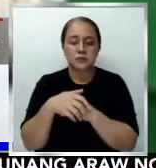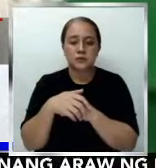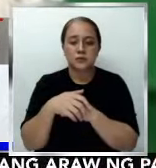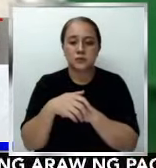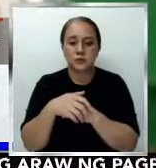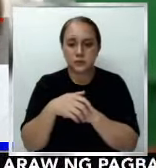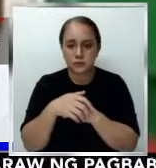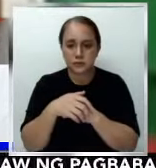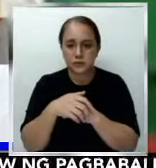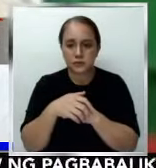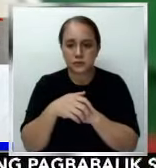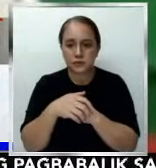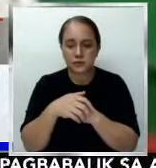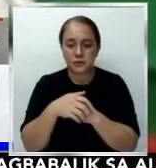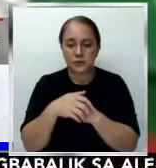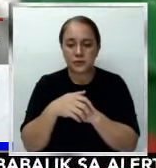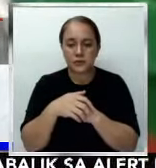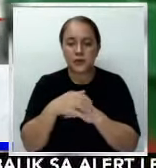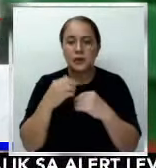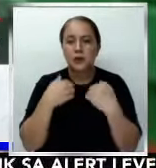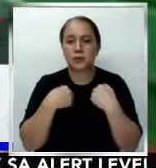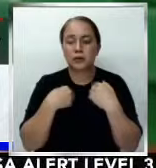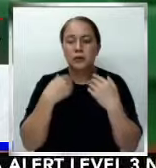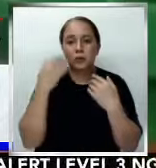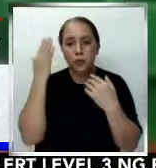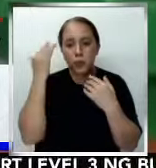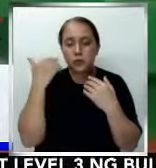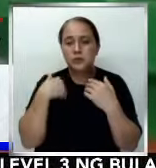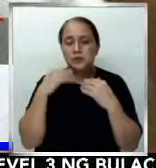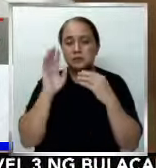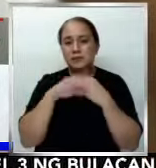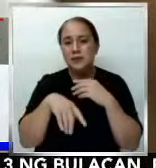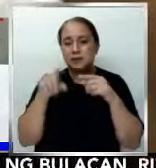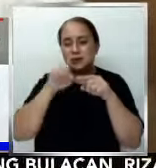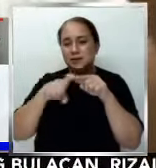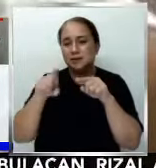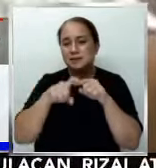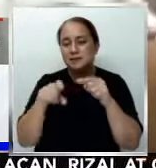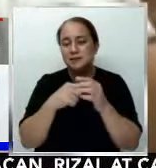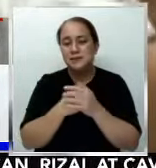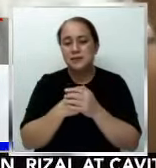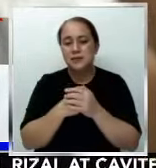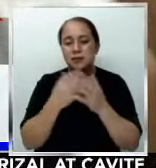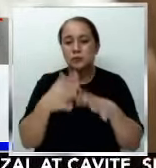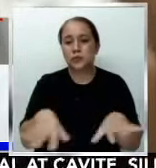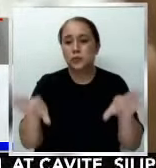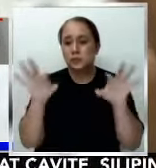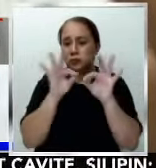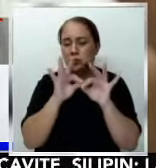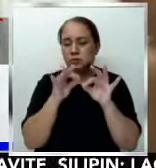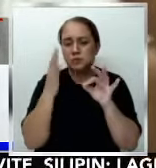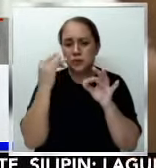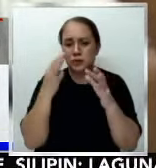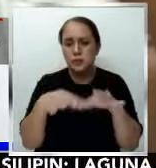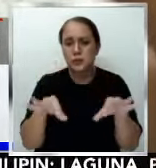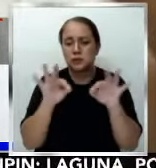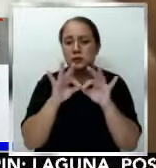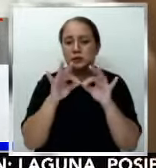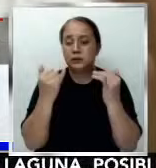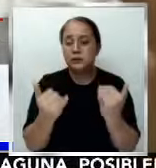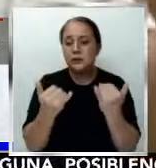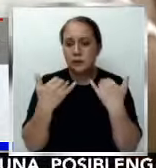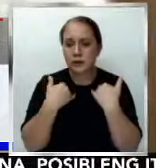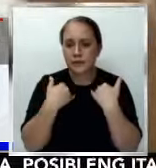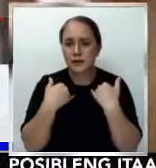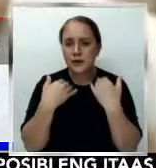ng electricity capacity nato dire sa syudad. Importante kayo sir, labi na nay ano nay